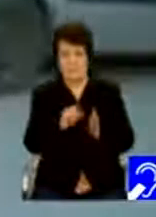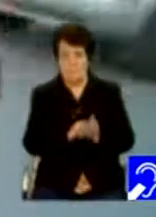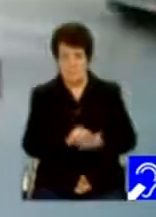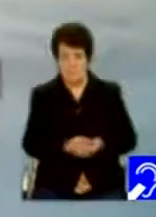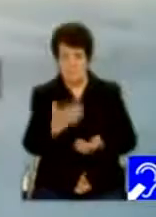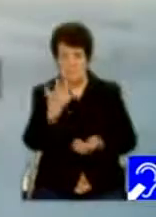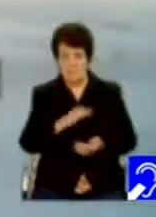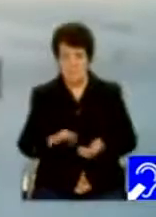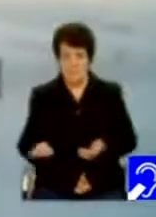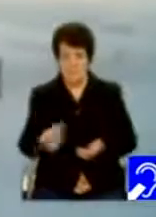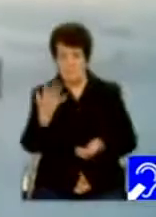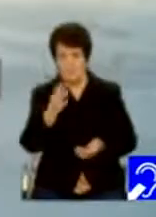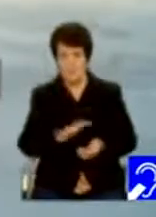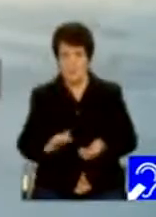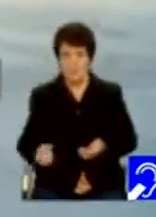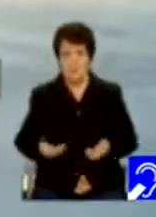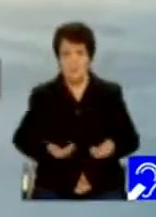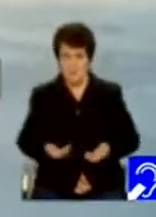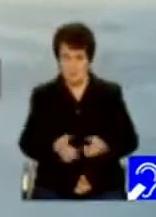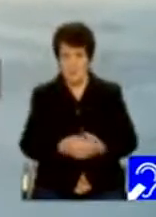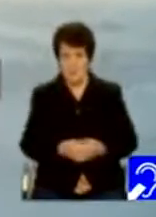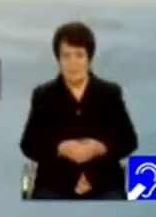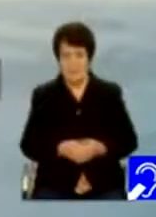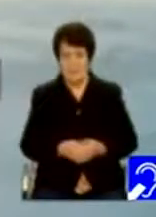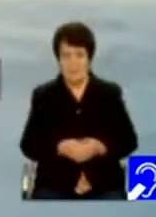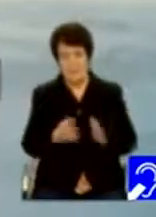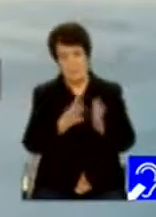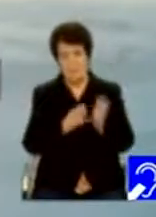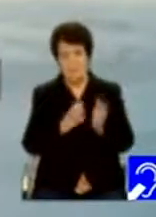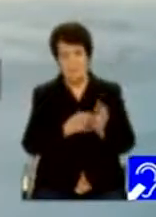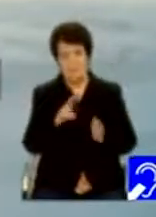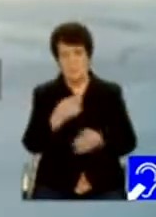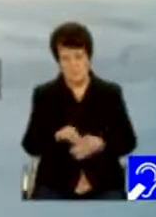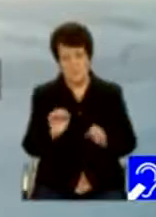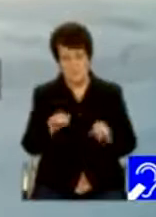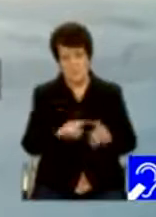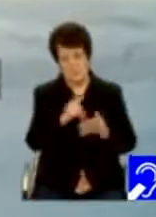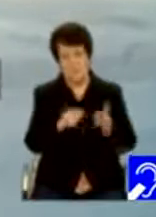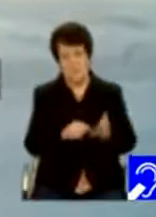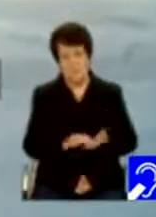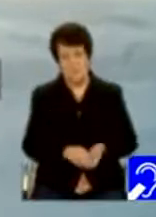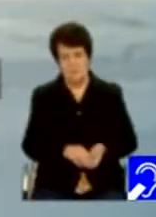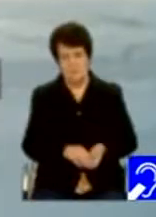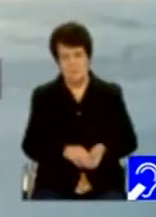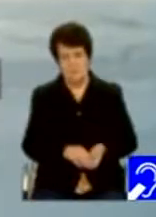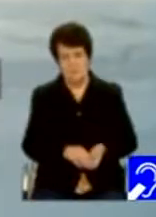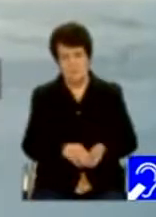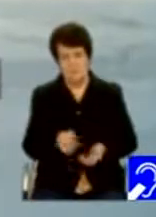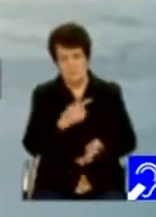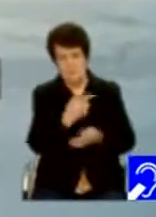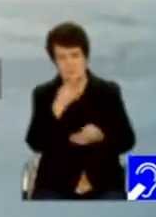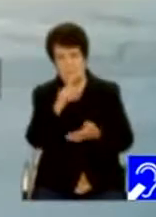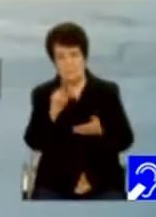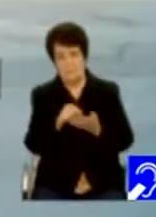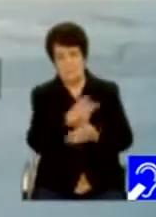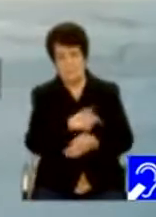5 nepoți și 3 copii. Și trăiesc cu 1900 de lei. Să-i văd eu, să poate ei trăiește. E că eu le dau pensie mie.